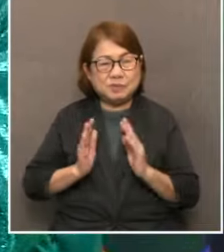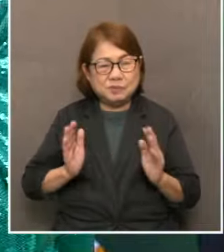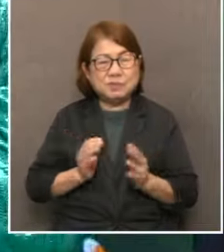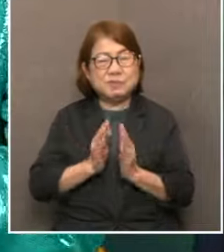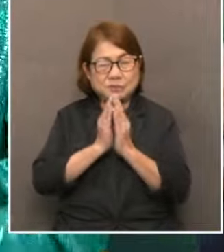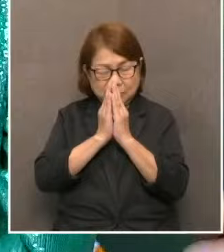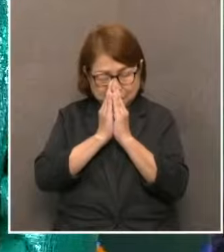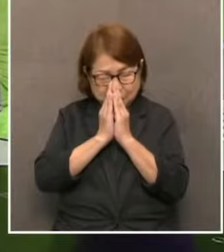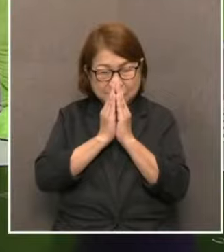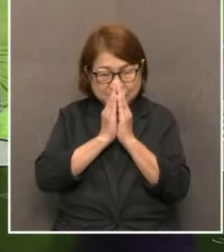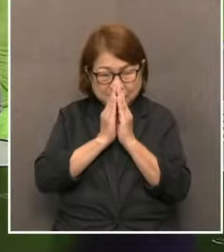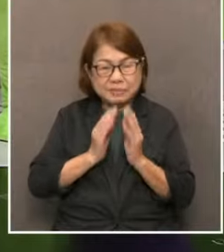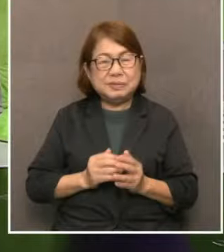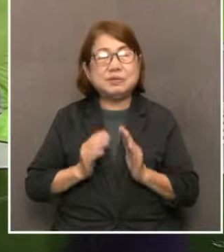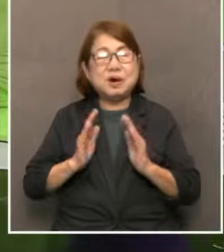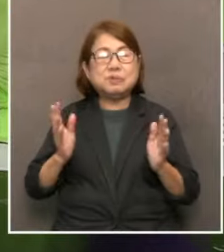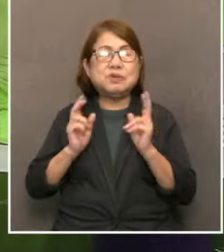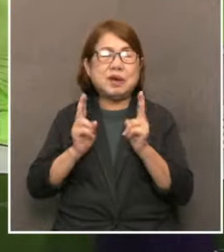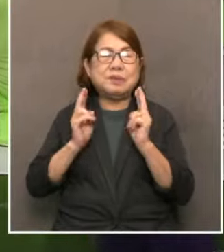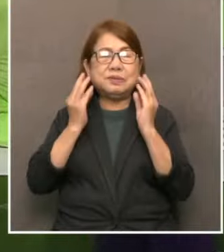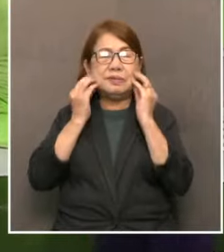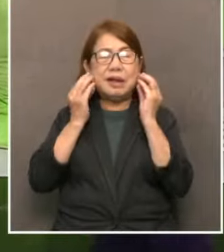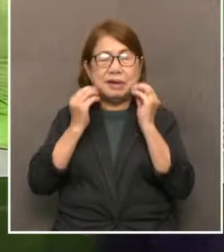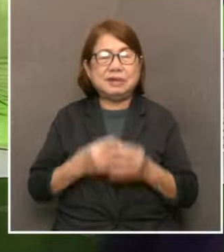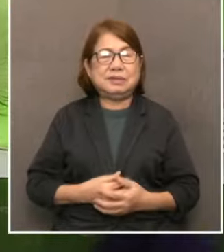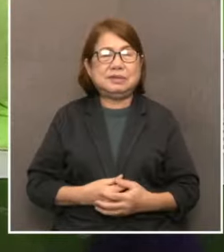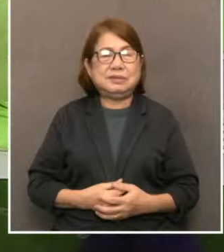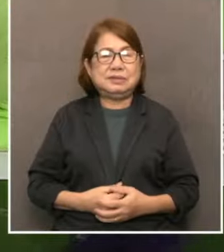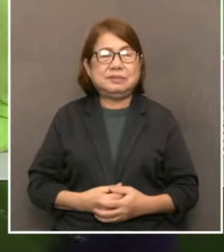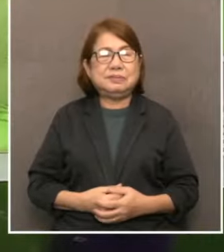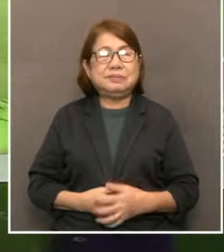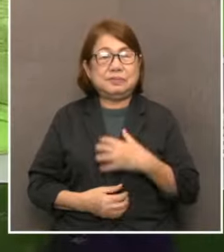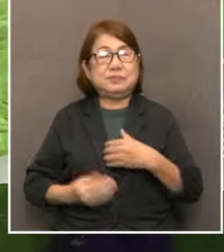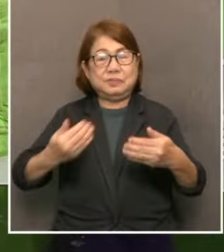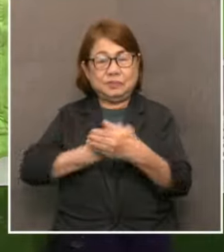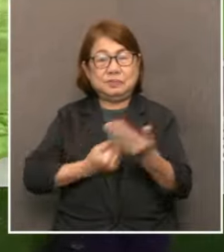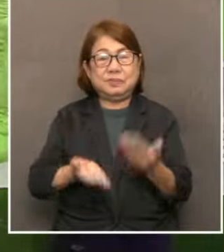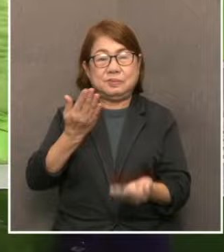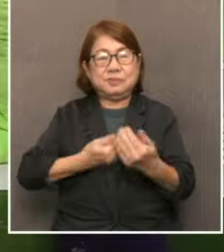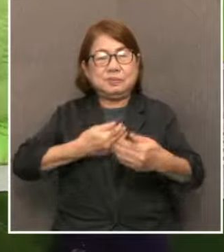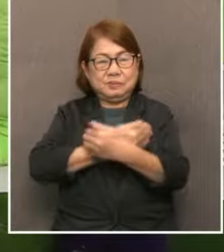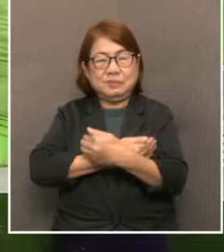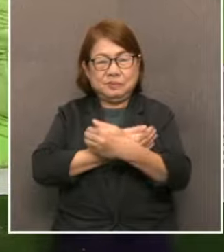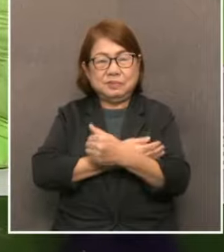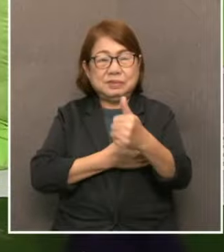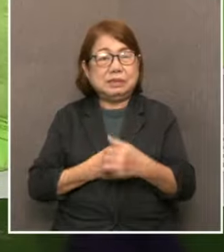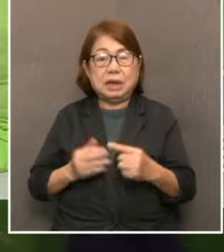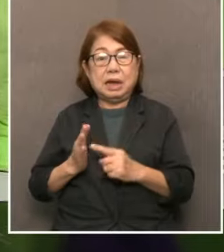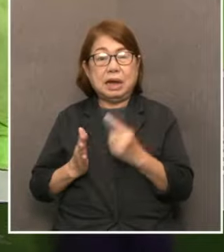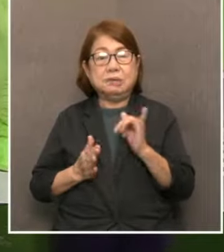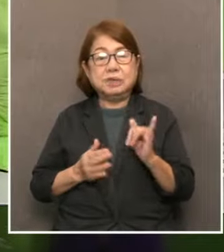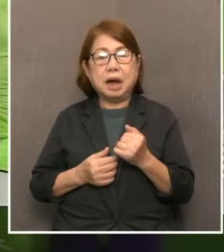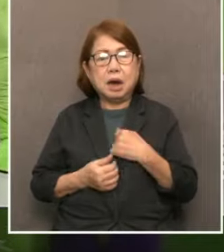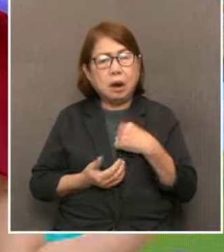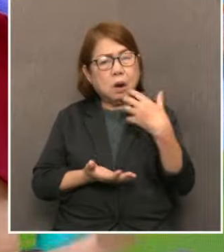ขอบคุณนะคะขอบคุณน้องๆเทเลทับบี้ด้วยนะคะมาจากคสใสกอดน้องจากนี้กอดได้เลยนะครับผม่วมงานน่ะคือเราแค่ได้